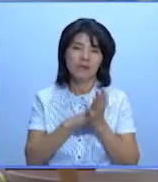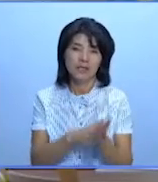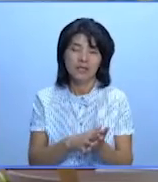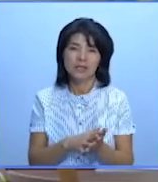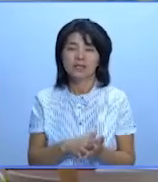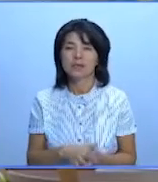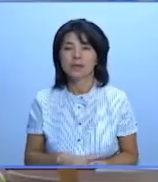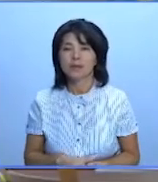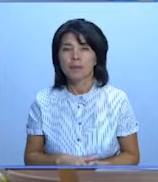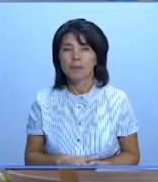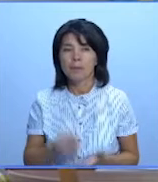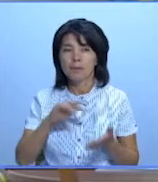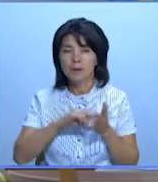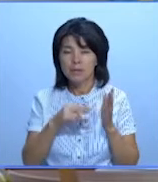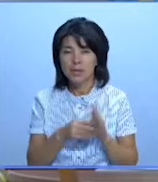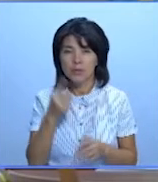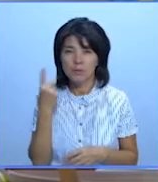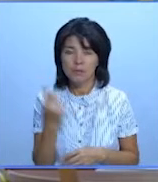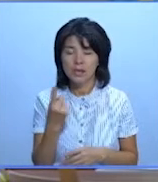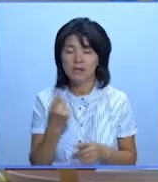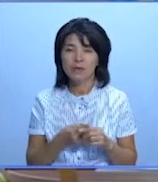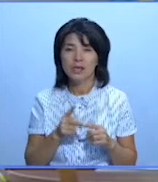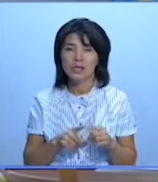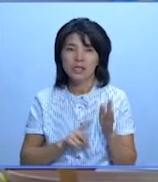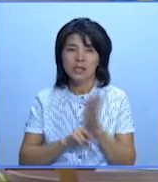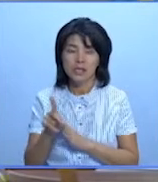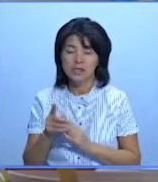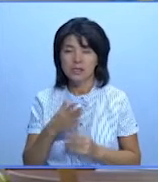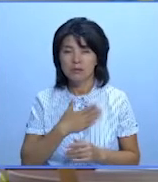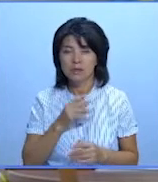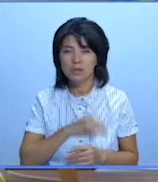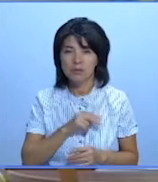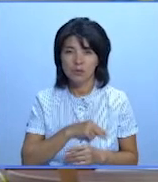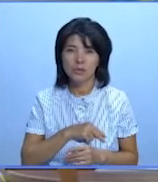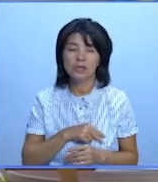күні бастады. Турба сервис деген қалалық фирма облыстан келген.